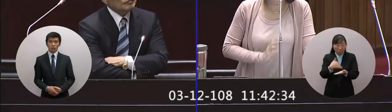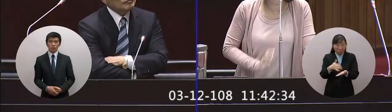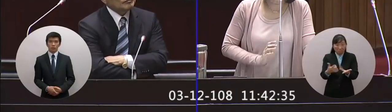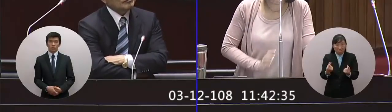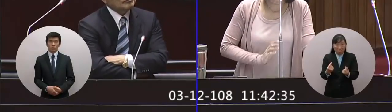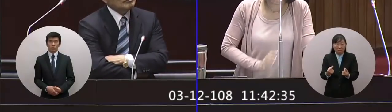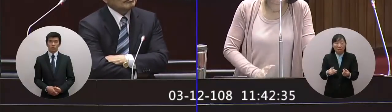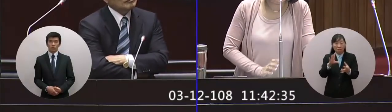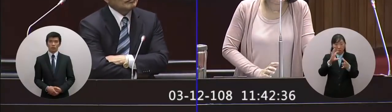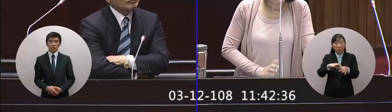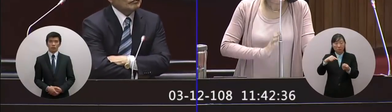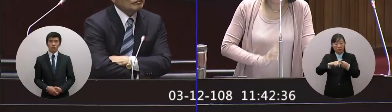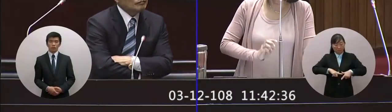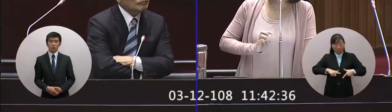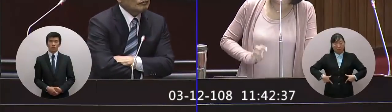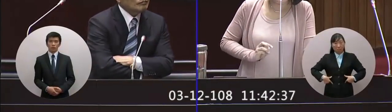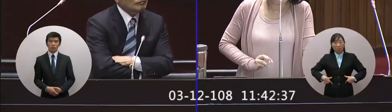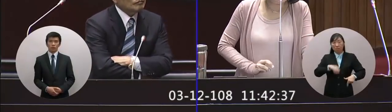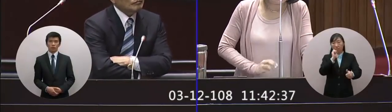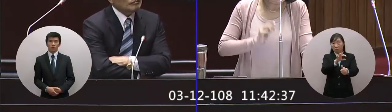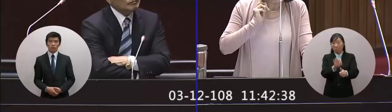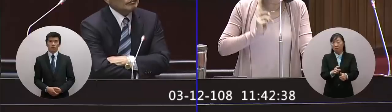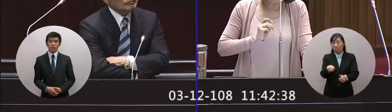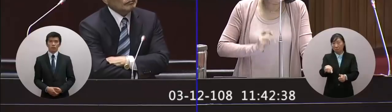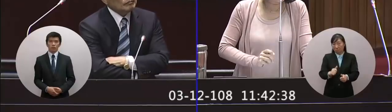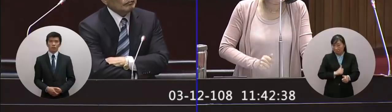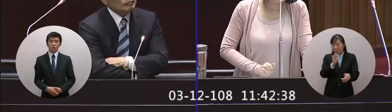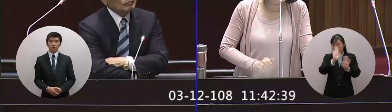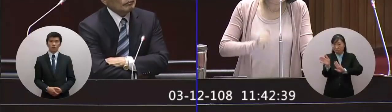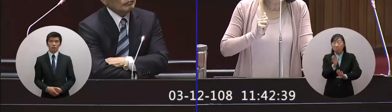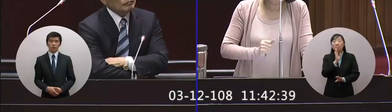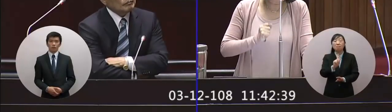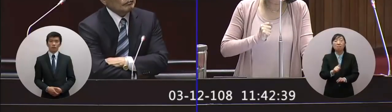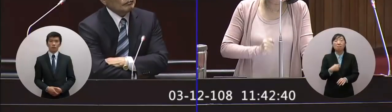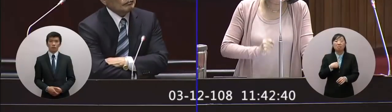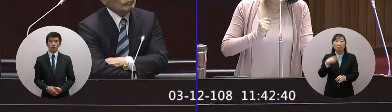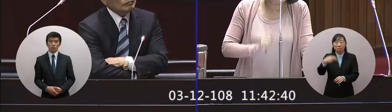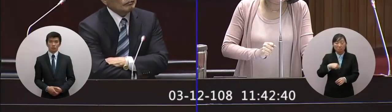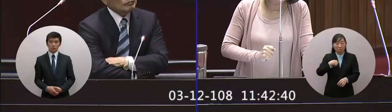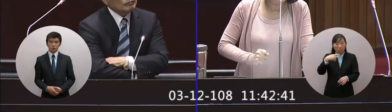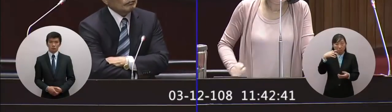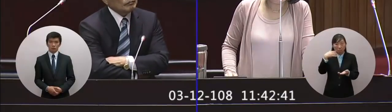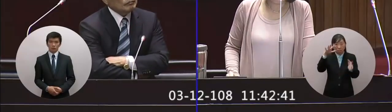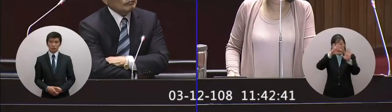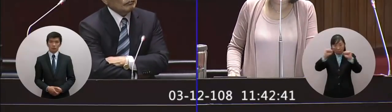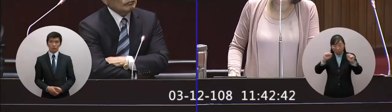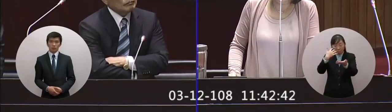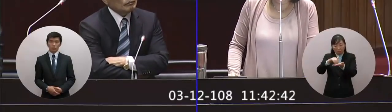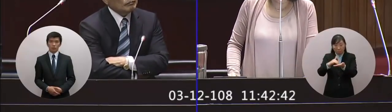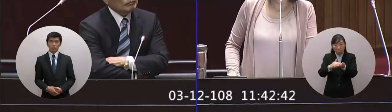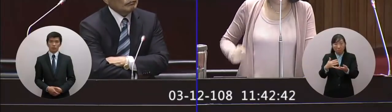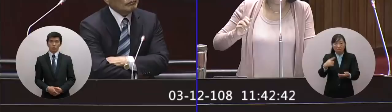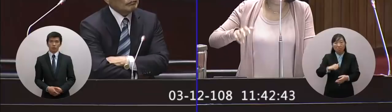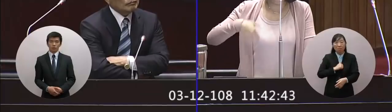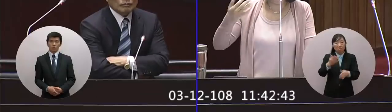勇敢的去反映真相。其实我统整出来，我们真正的住宿率只有